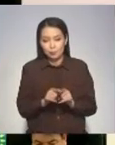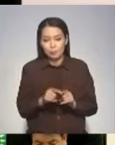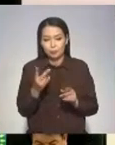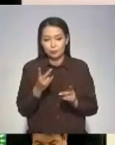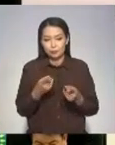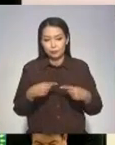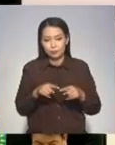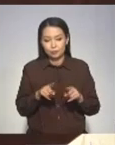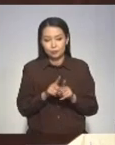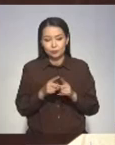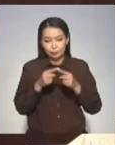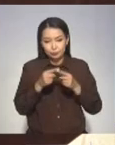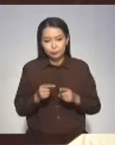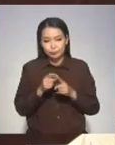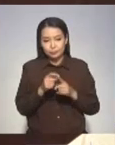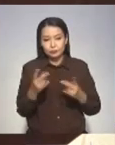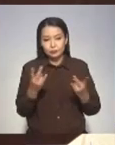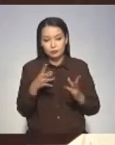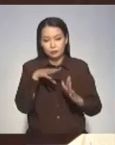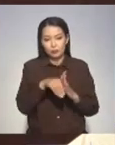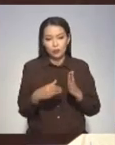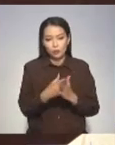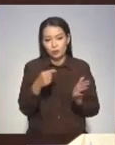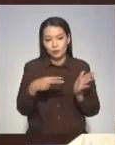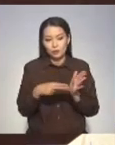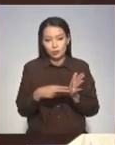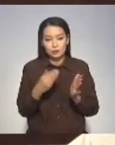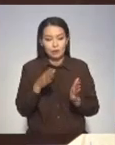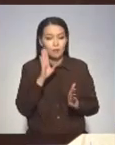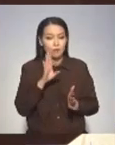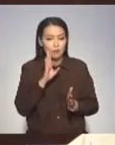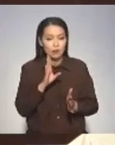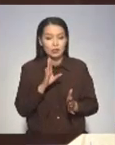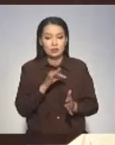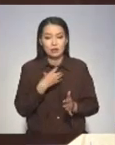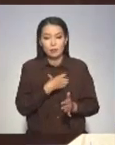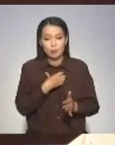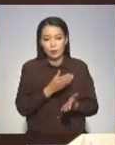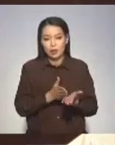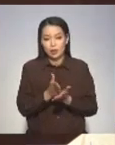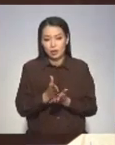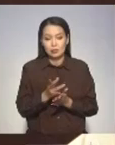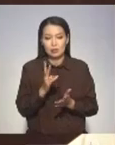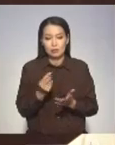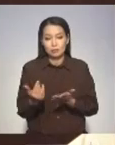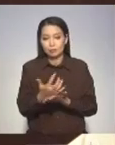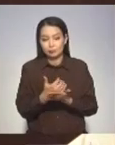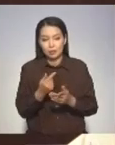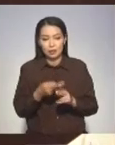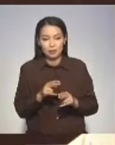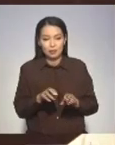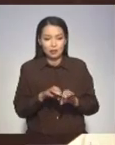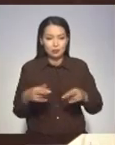срок внести конкретные предложения по внедрению новой тарифной политики на воду. Важно учесть необходимость направления вырученных средств на